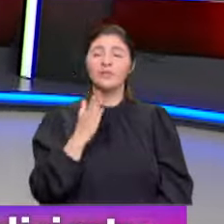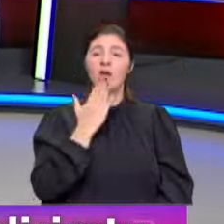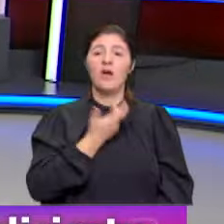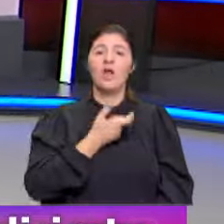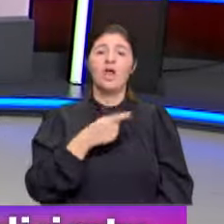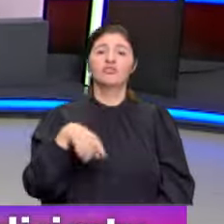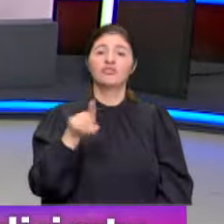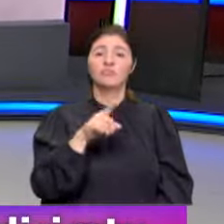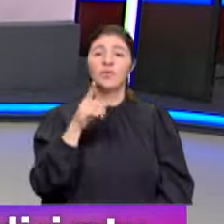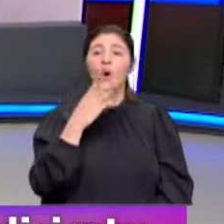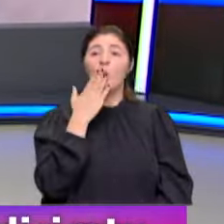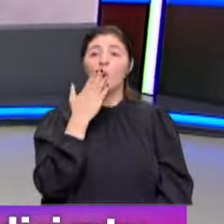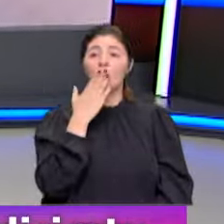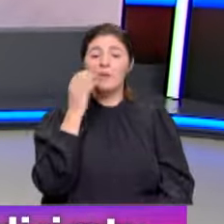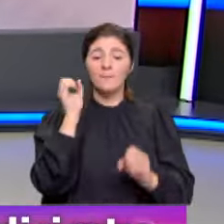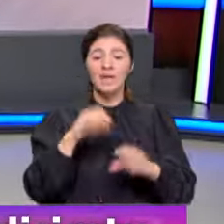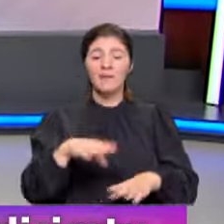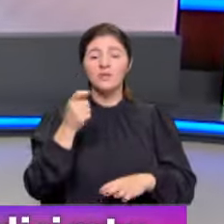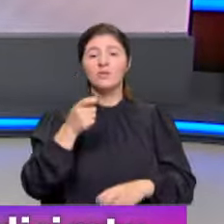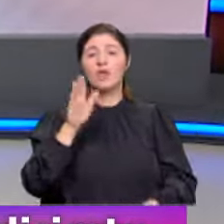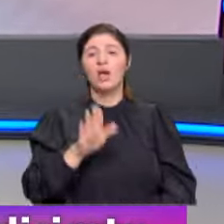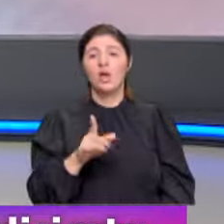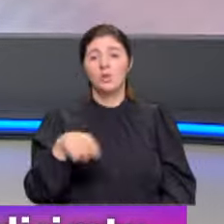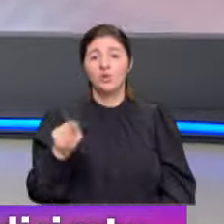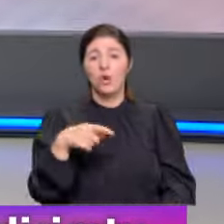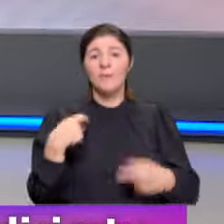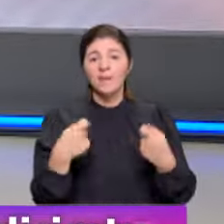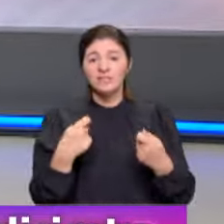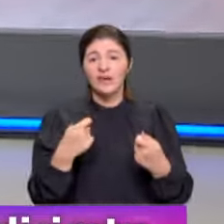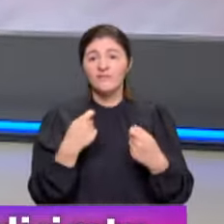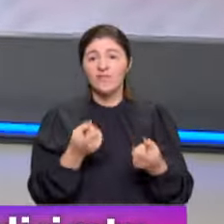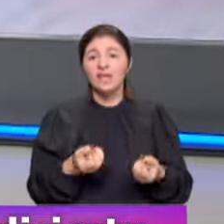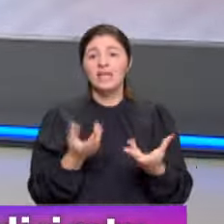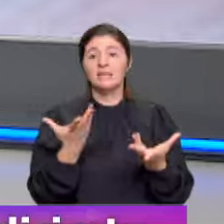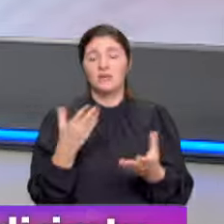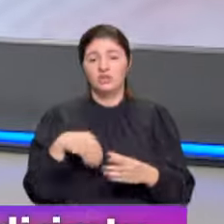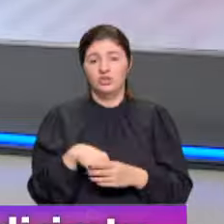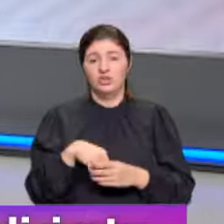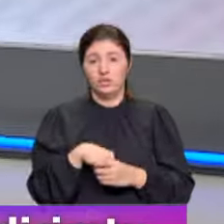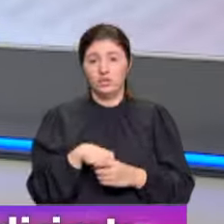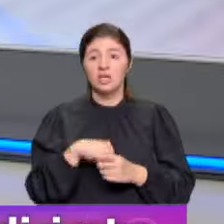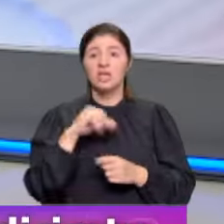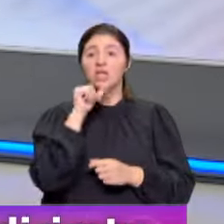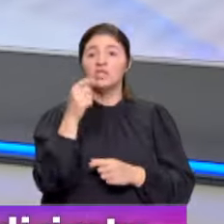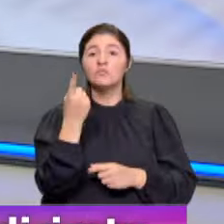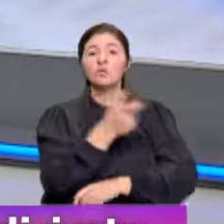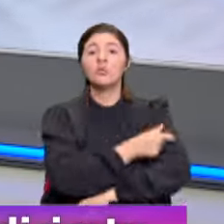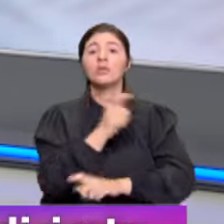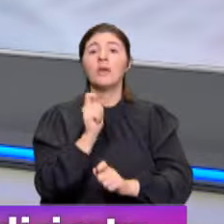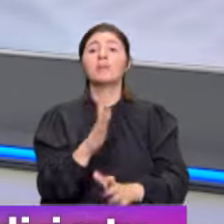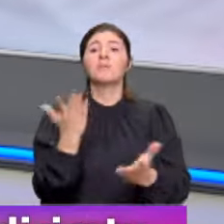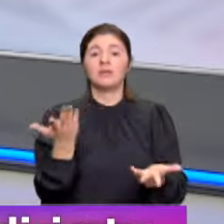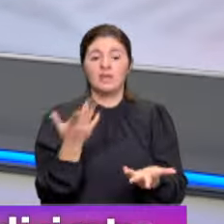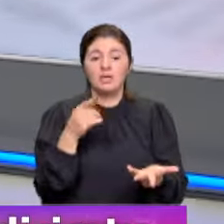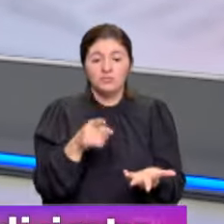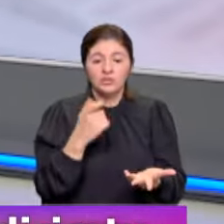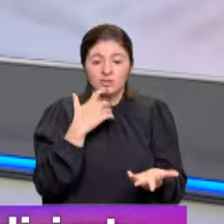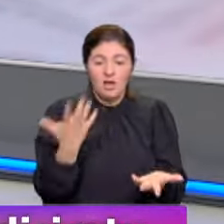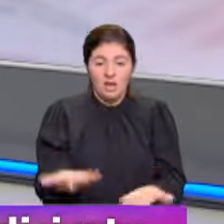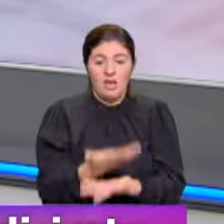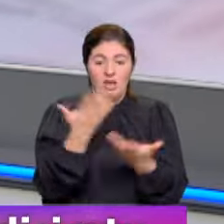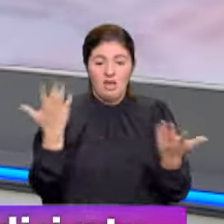öğrencimiz okullarını bırakmak durumunda kalıyor masraflarını karşılayamadığı için Hiç mi yurt yapılmadı yani Bunca